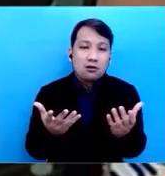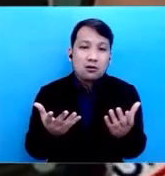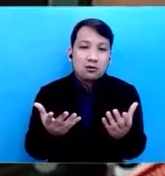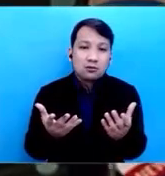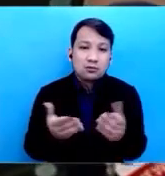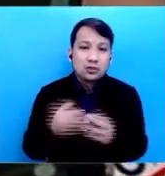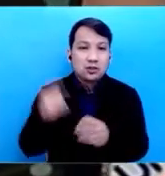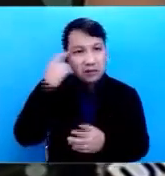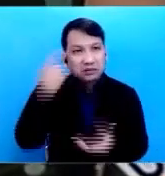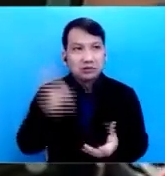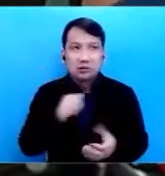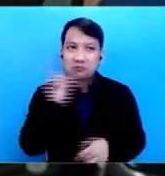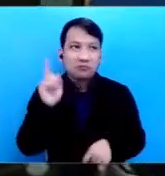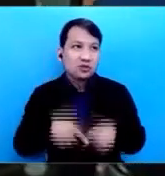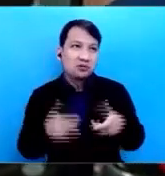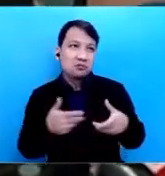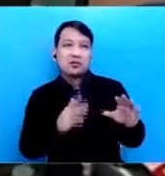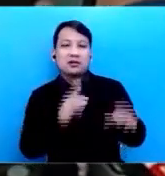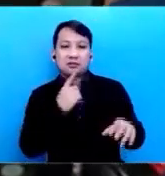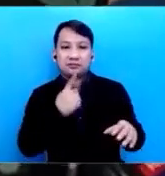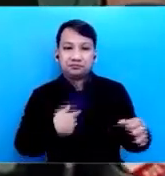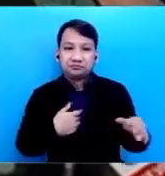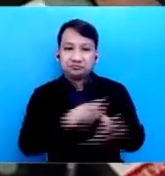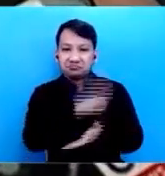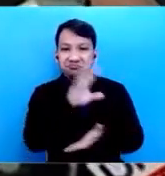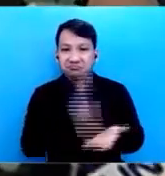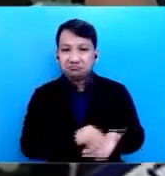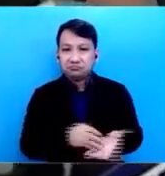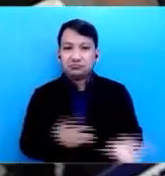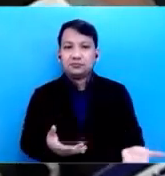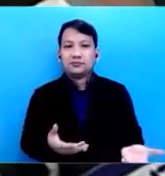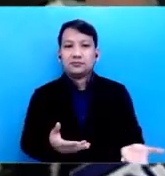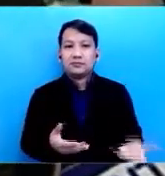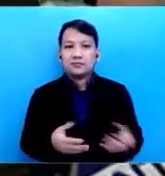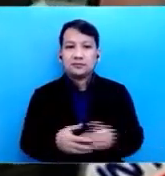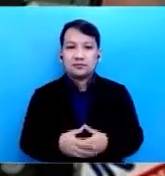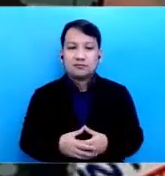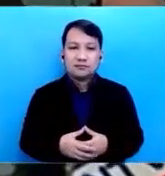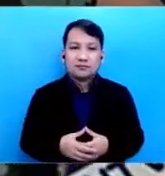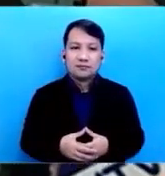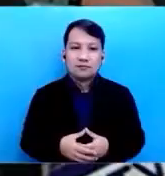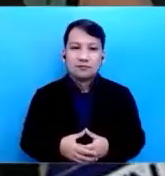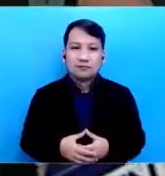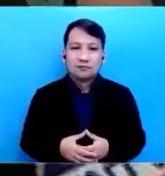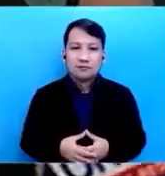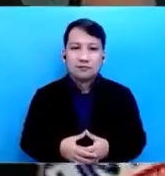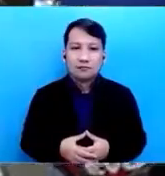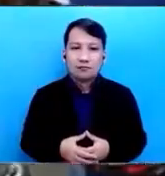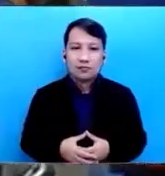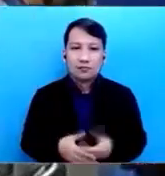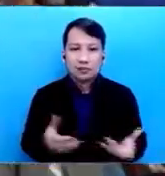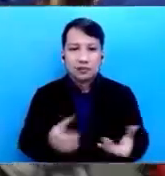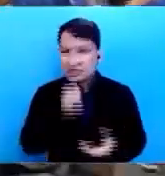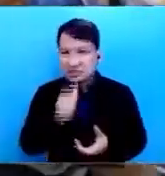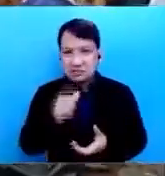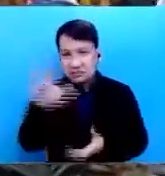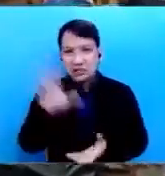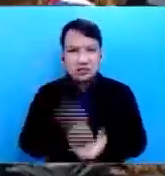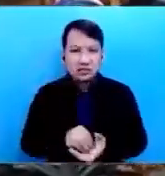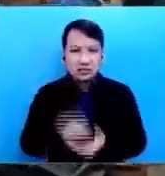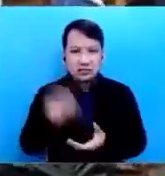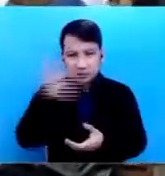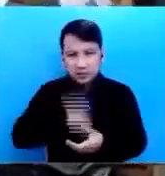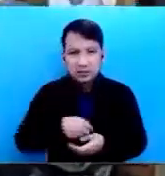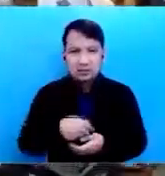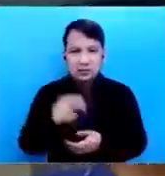gawin nila. Kasi baka gayahin. Ito yung hindi magandang gayahin. Mga taga na Votas